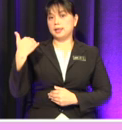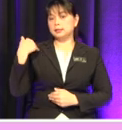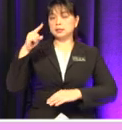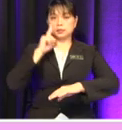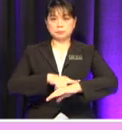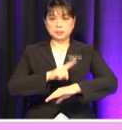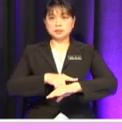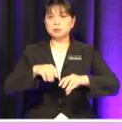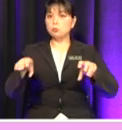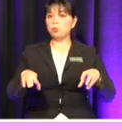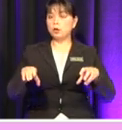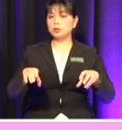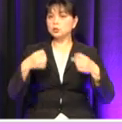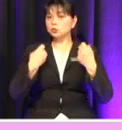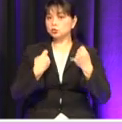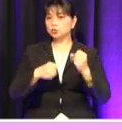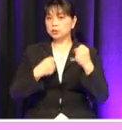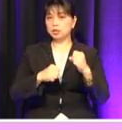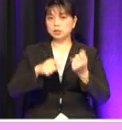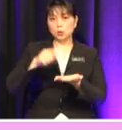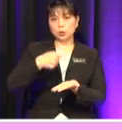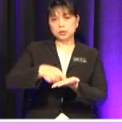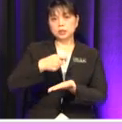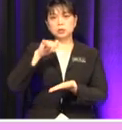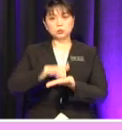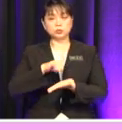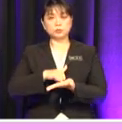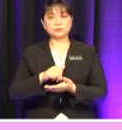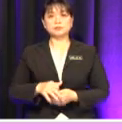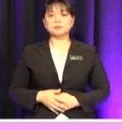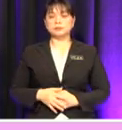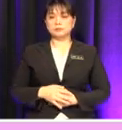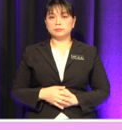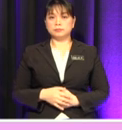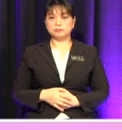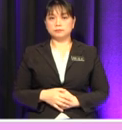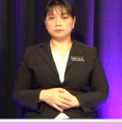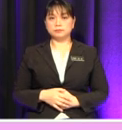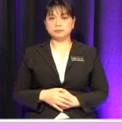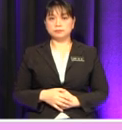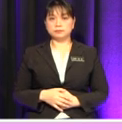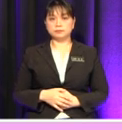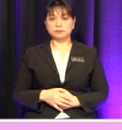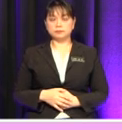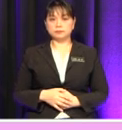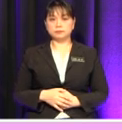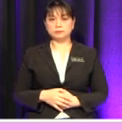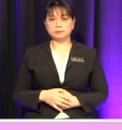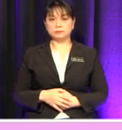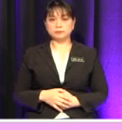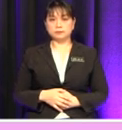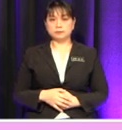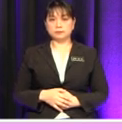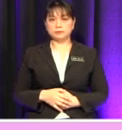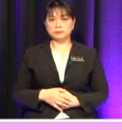Oke kata tugas dia namakan oke dua otot utama yang terlibat semasa aksi tengok aksi Dia sedang